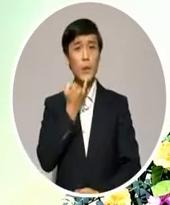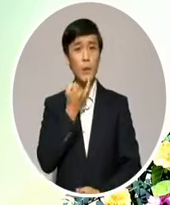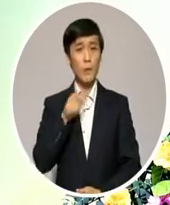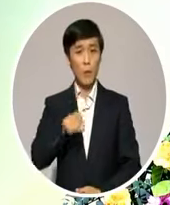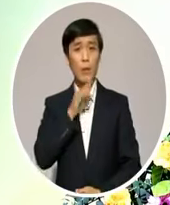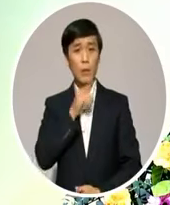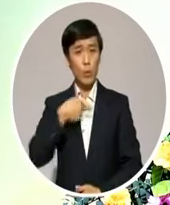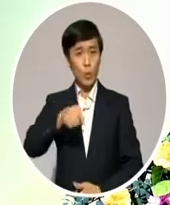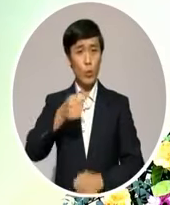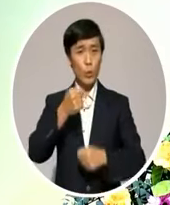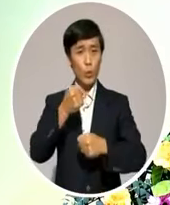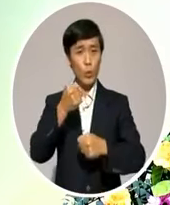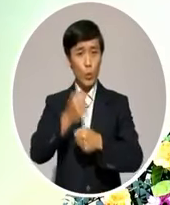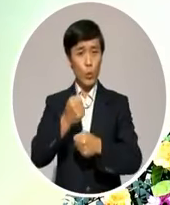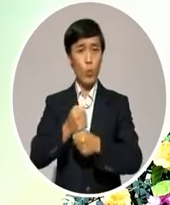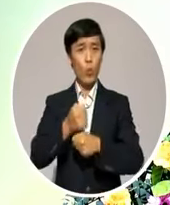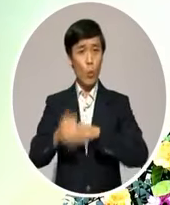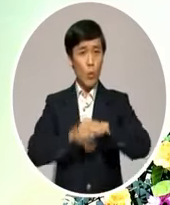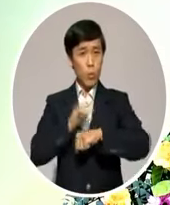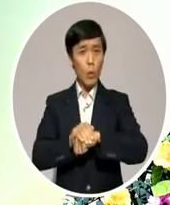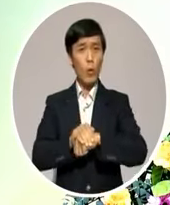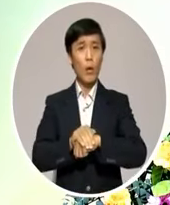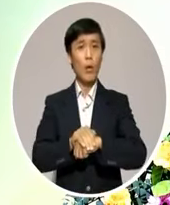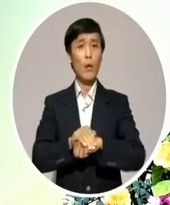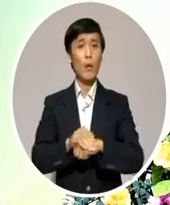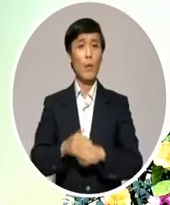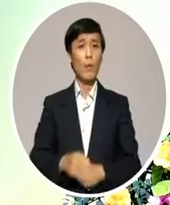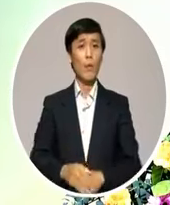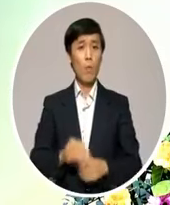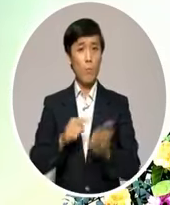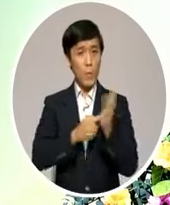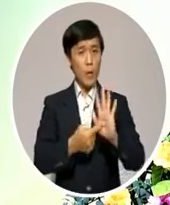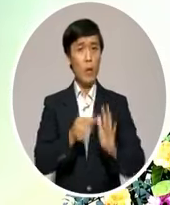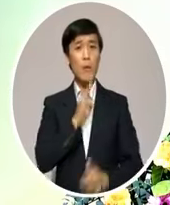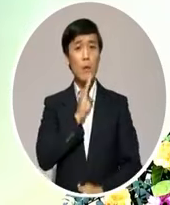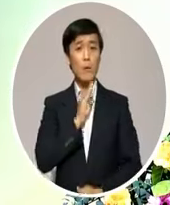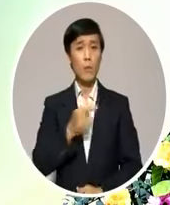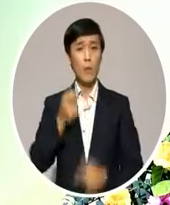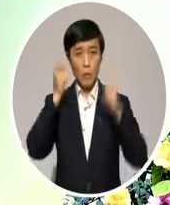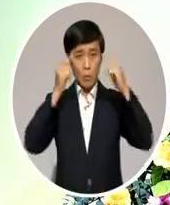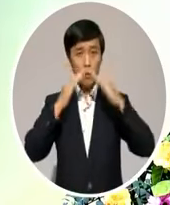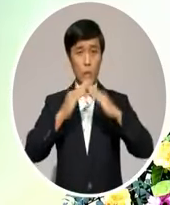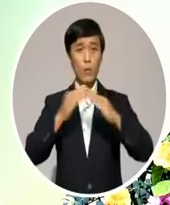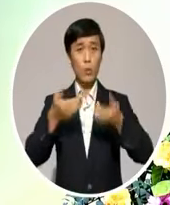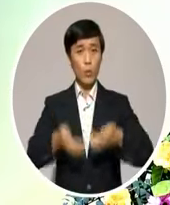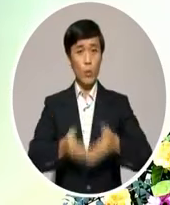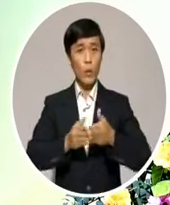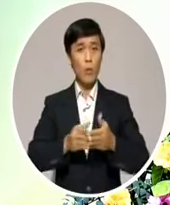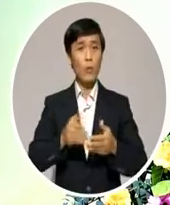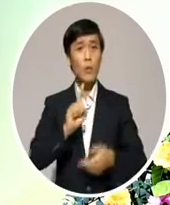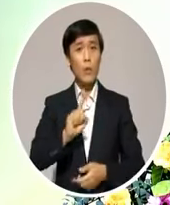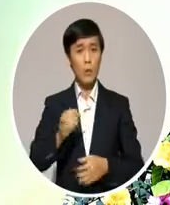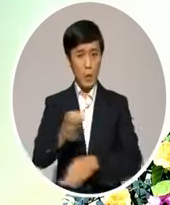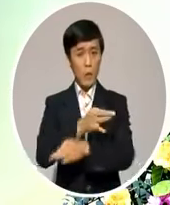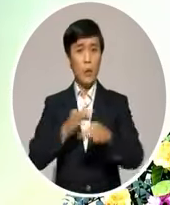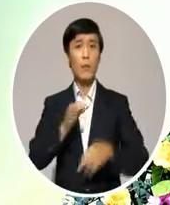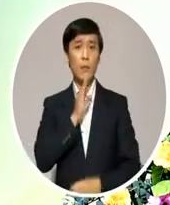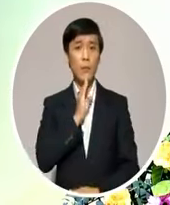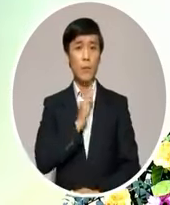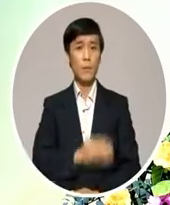执行力、魄力跟协调力的一个展现。对我来讲，高雄最重要的还是要发展经济。好，